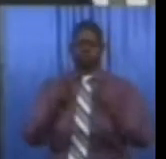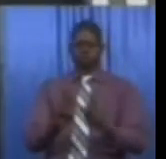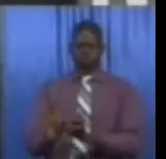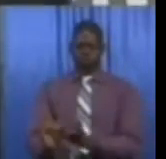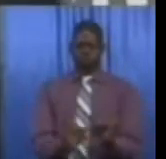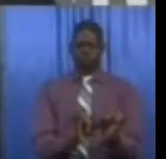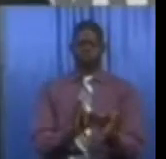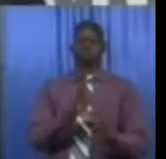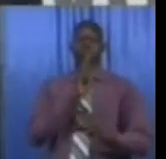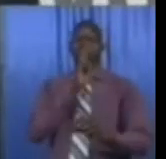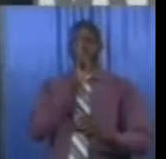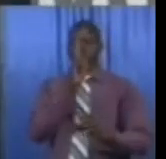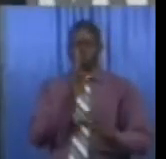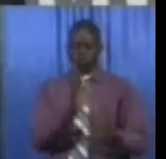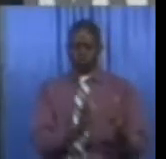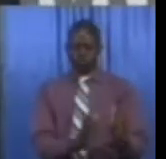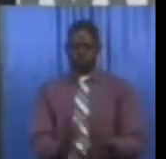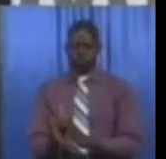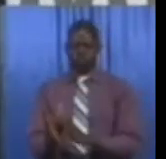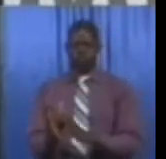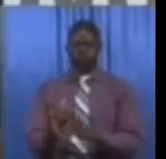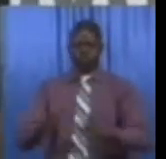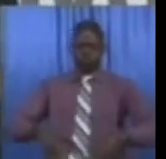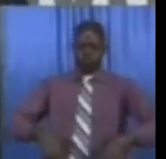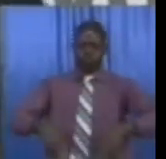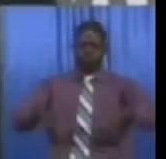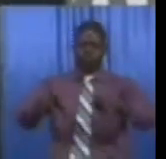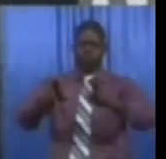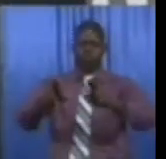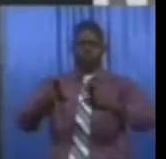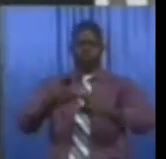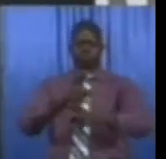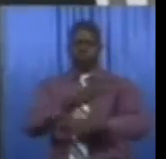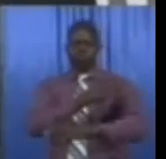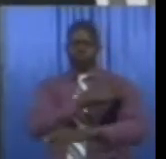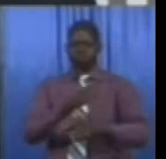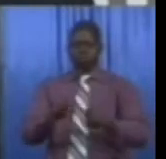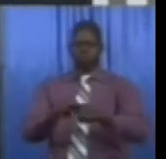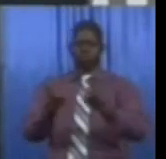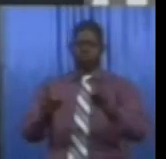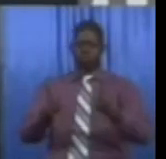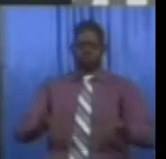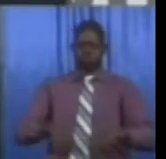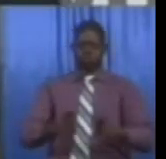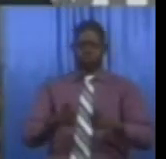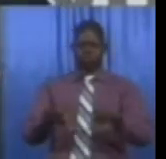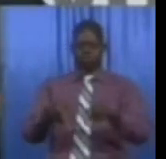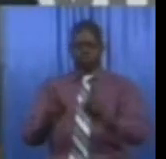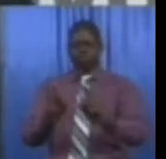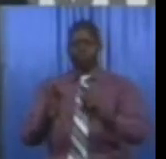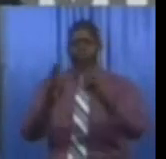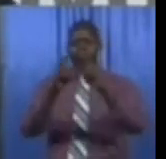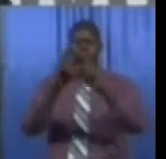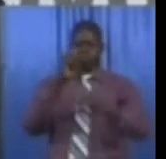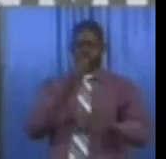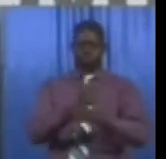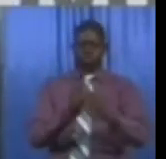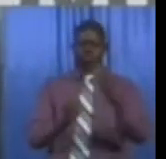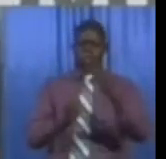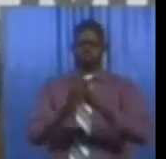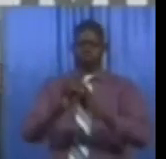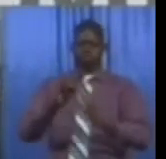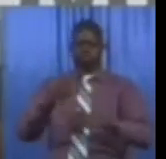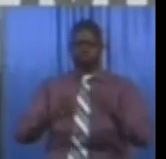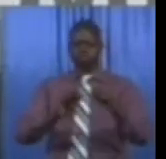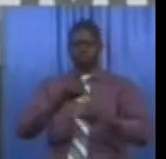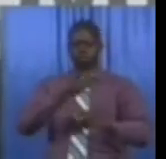sommes en train d'aménager les voiries et les différents caniveaux, les routes, pour pouvoir permettre aux opérateurs économiques qui vont s'installer de